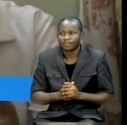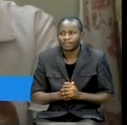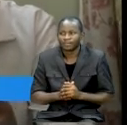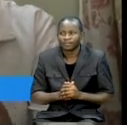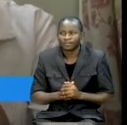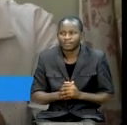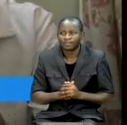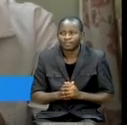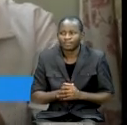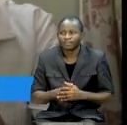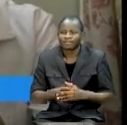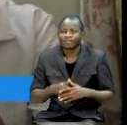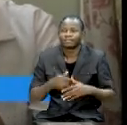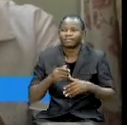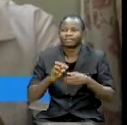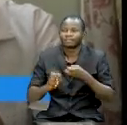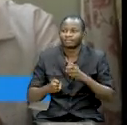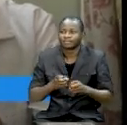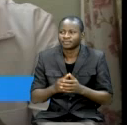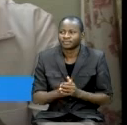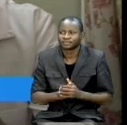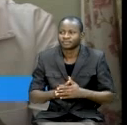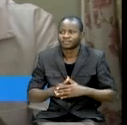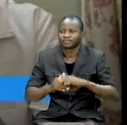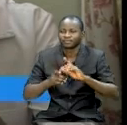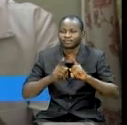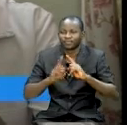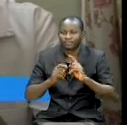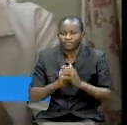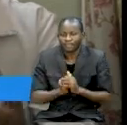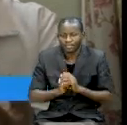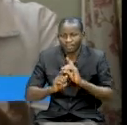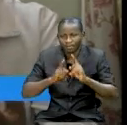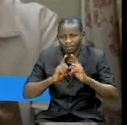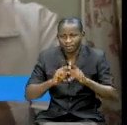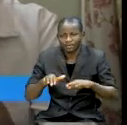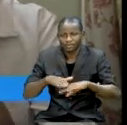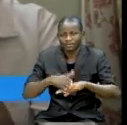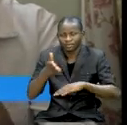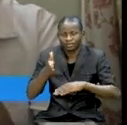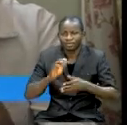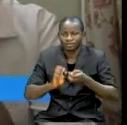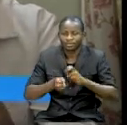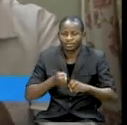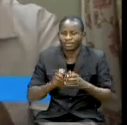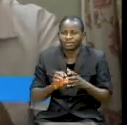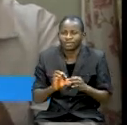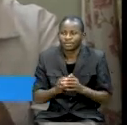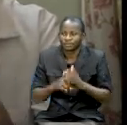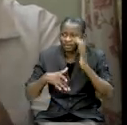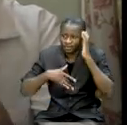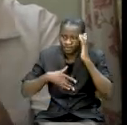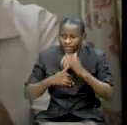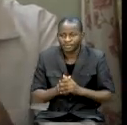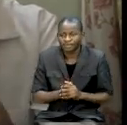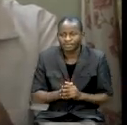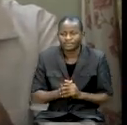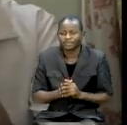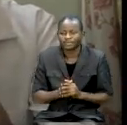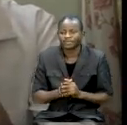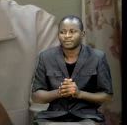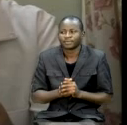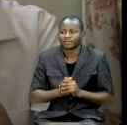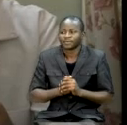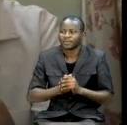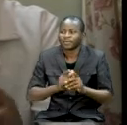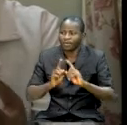par trois choses. Il y a d'abord une inflammation au niveau des bronches. Les bronches, c'est